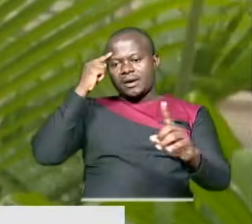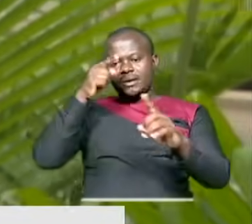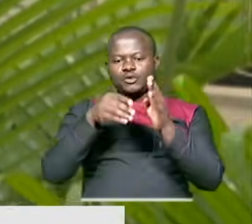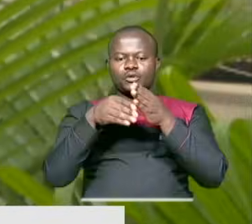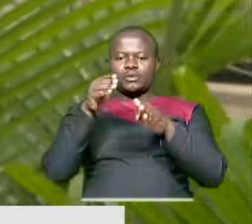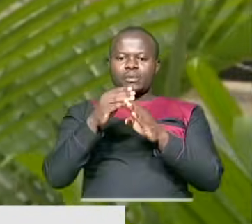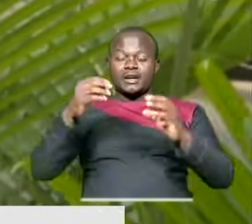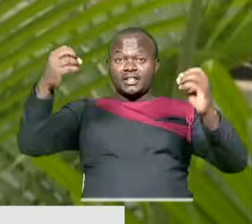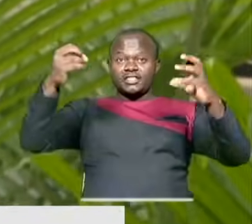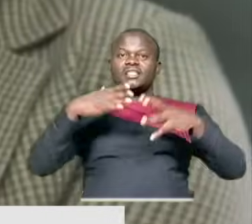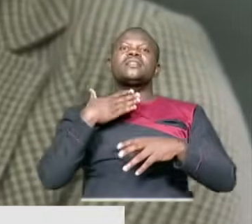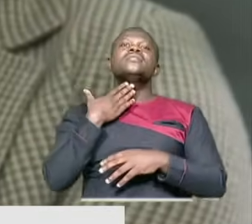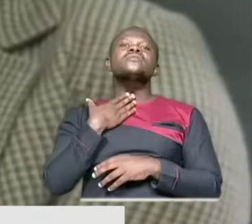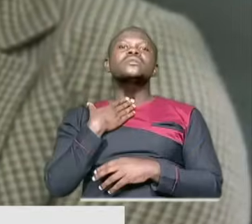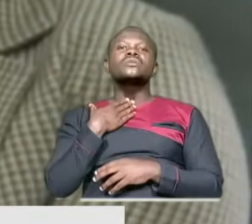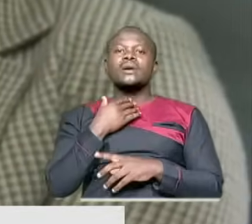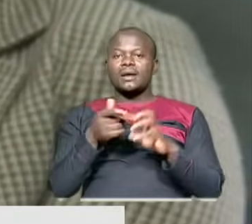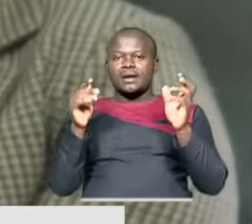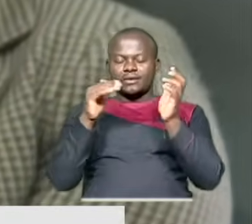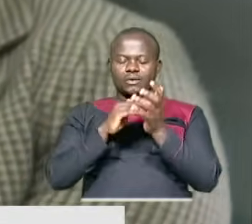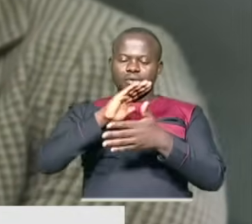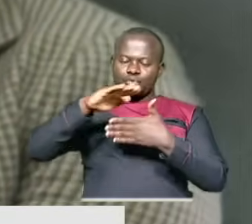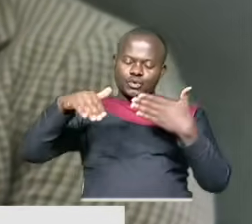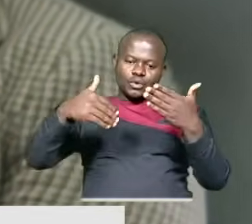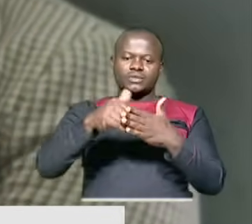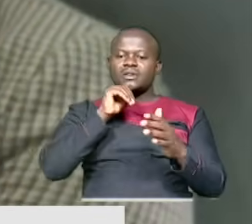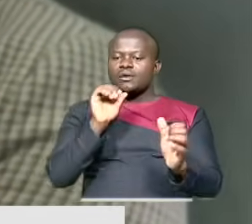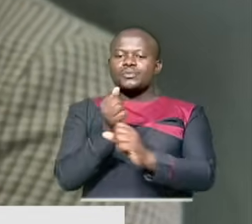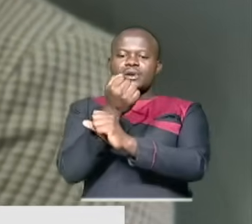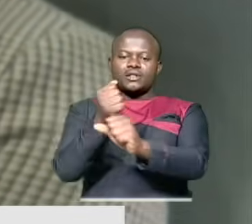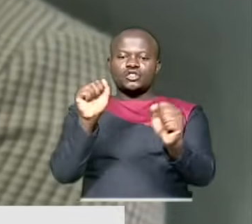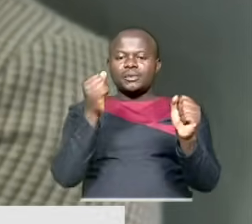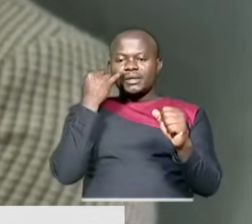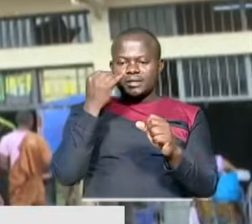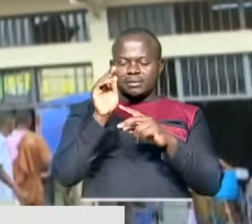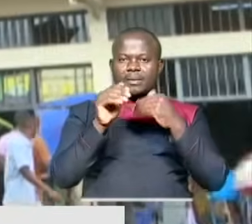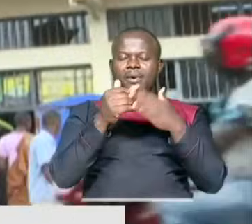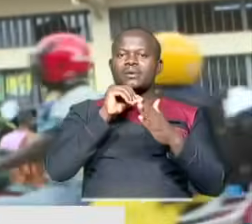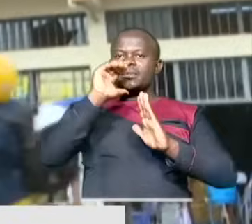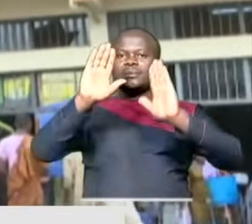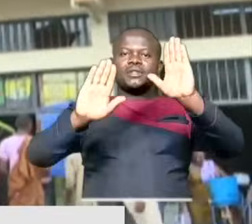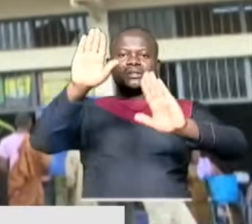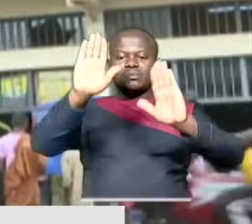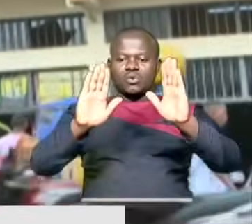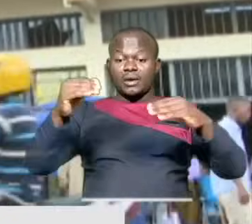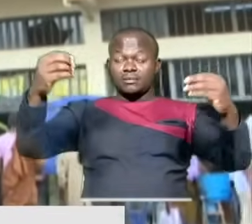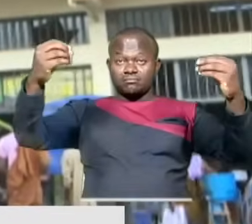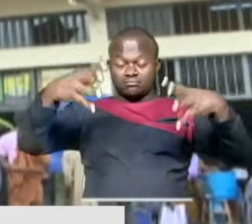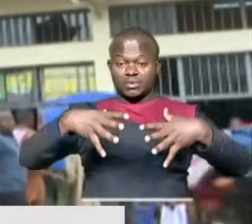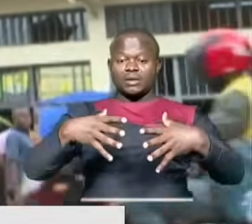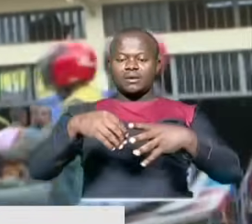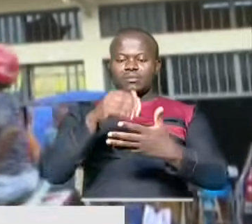kubaka Kigali yifuzwa. Ariko byose ngo ntibyashoboka abaturage batabigizemo uruhare rukwiye mu